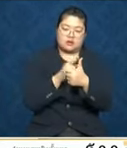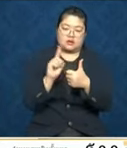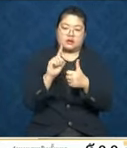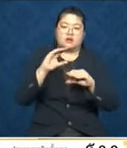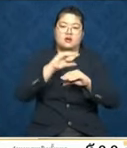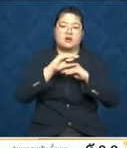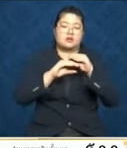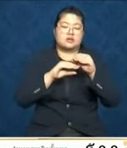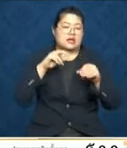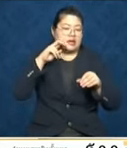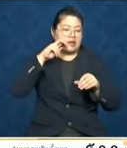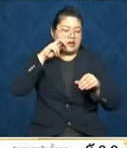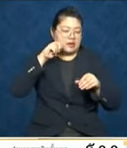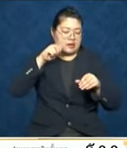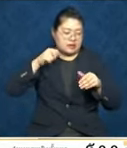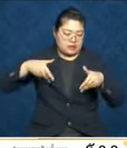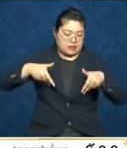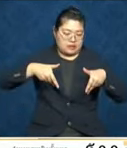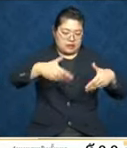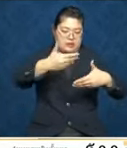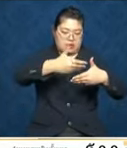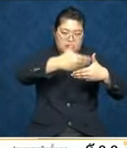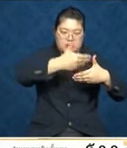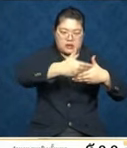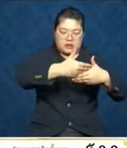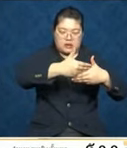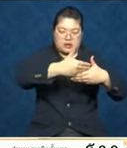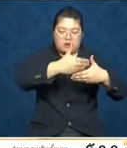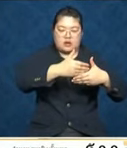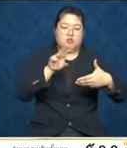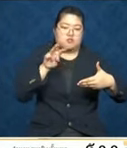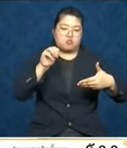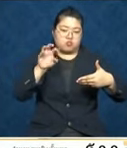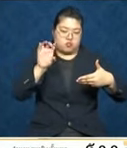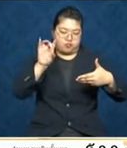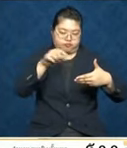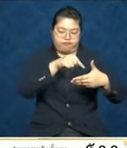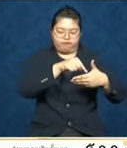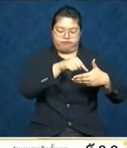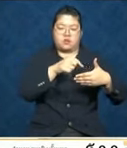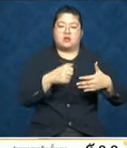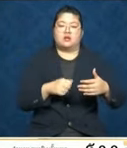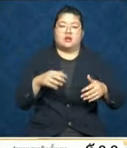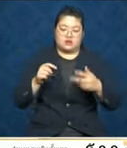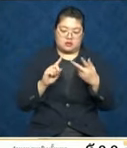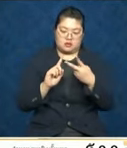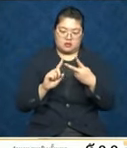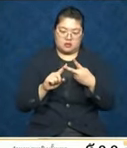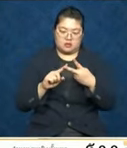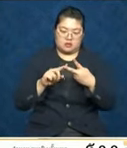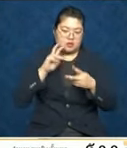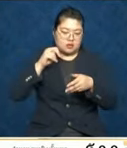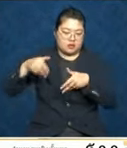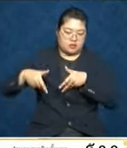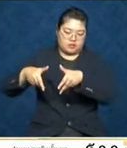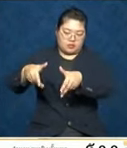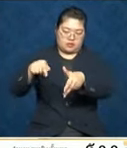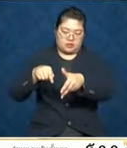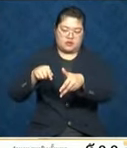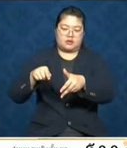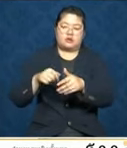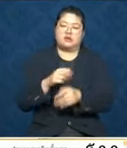ะคะเขื่อนป้องกันตลิ่งแม่น้ำสงครามบ้านท่าก้อนหมู่8และอีกหนึ่งจุดที่ลำน้ำยามค่ะช่วงเทศบาลอากาศอำนวย